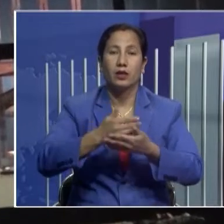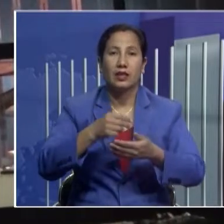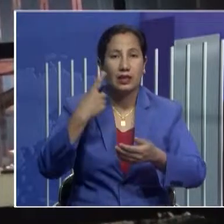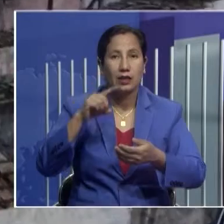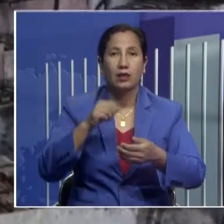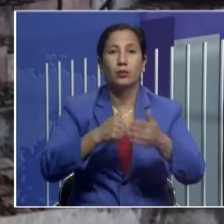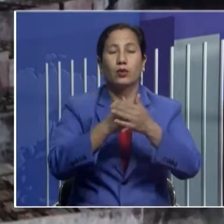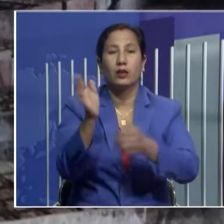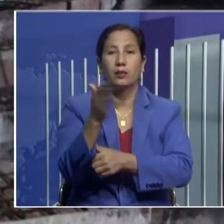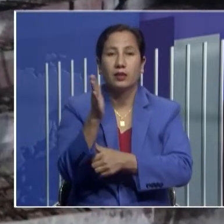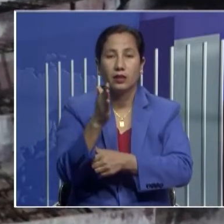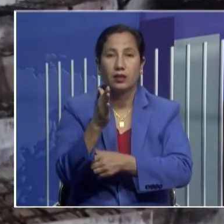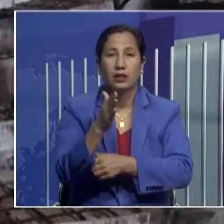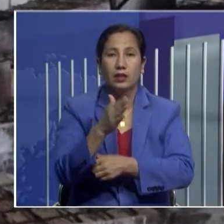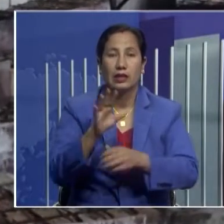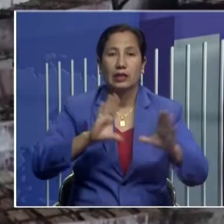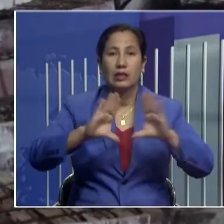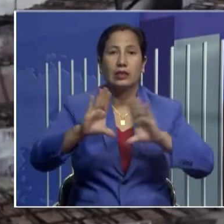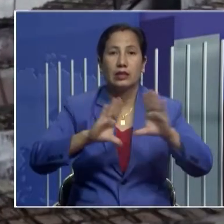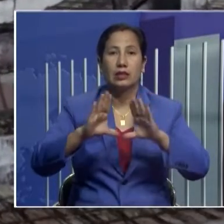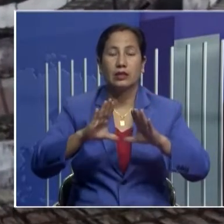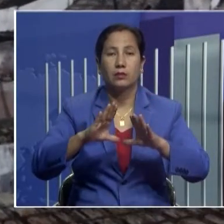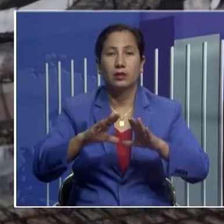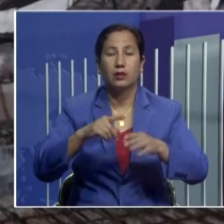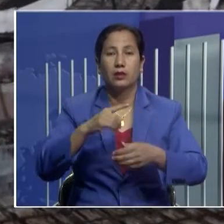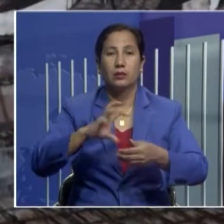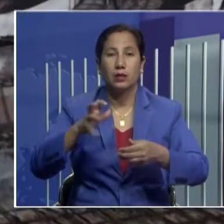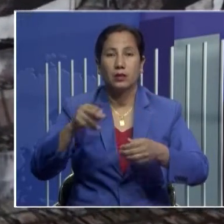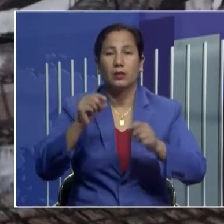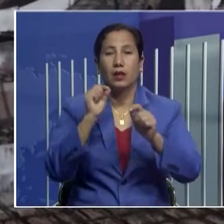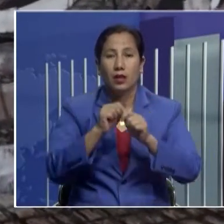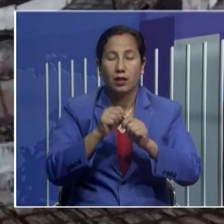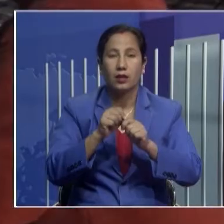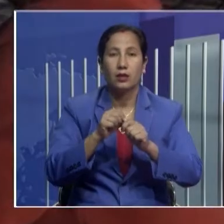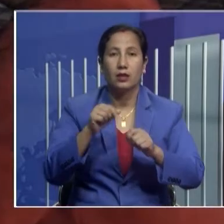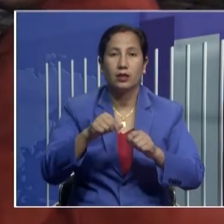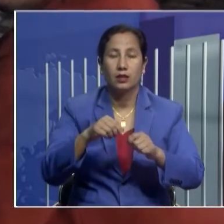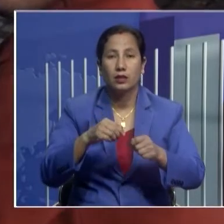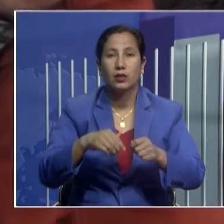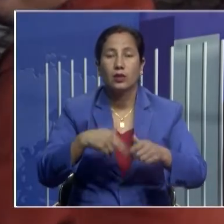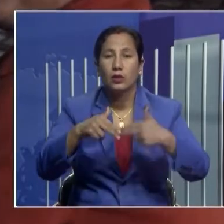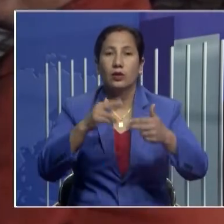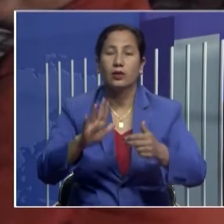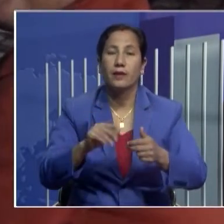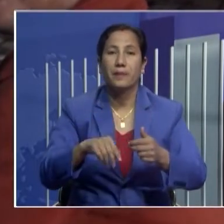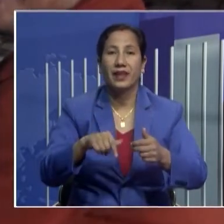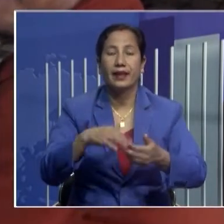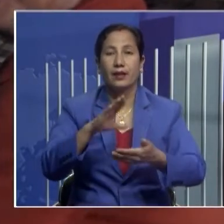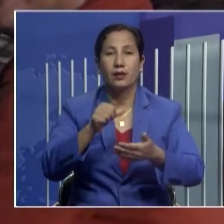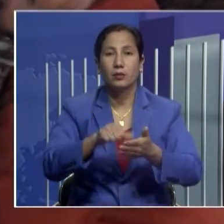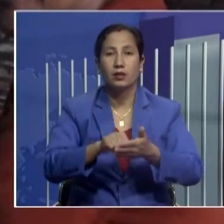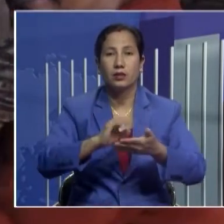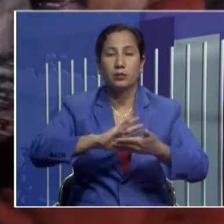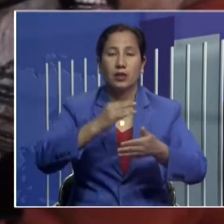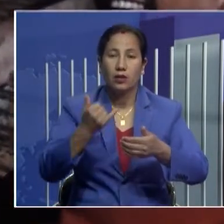प्रदेशका मुख्यमन्त्री कुलप्रसाद केसीको निर्देशनमा सुस्त रहेको प्रदेशसभा भवन निर्माणको कामले एकाएक गति लिएको छ। यही मङ्सिर महिनाको